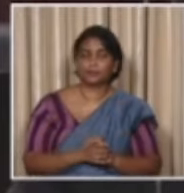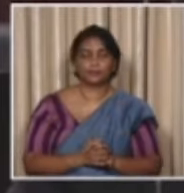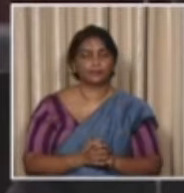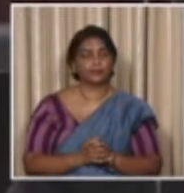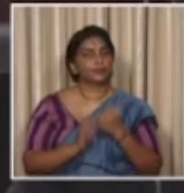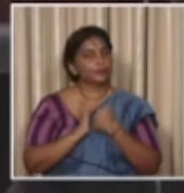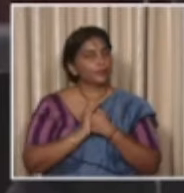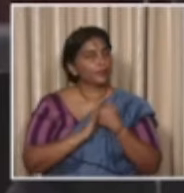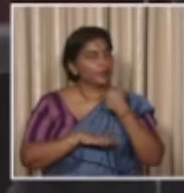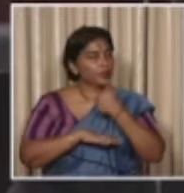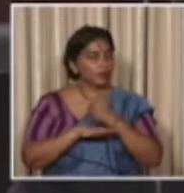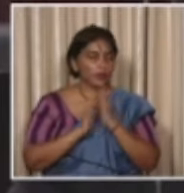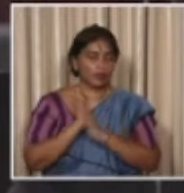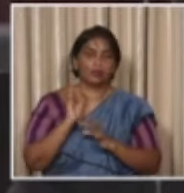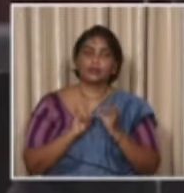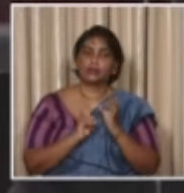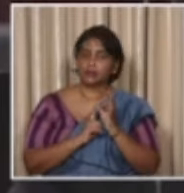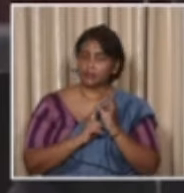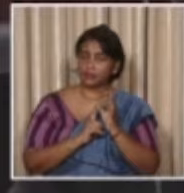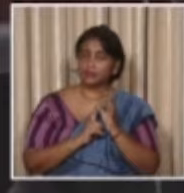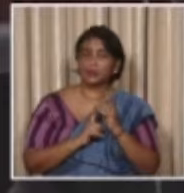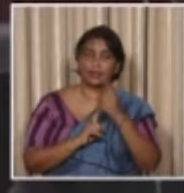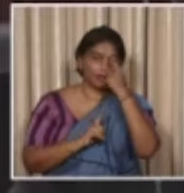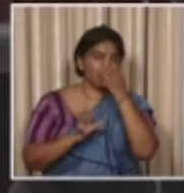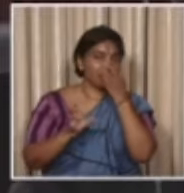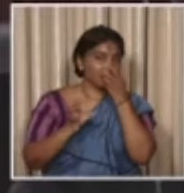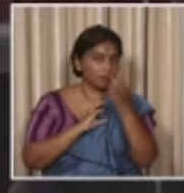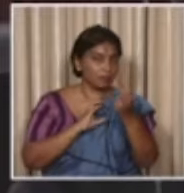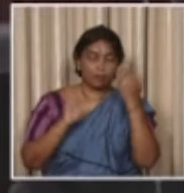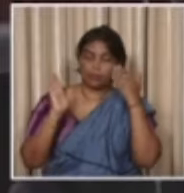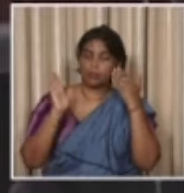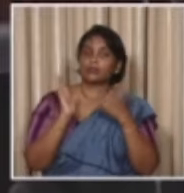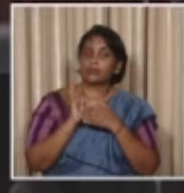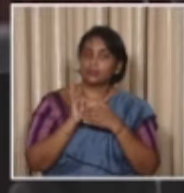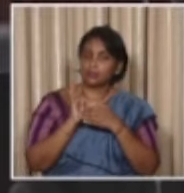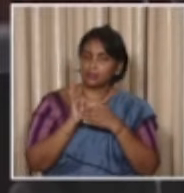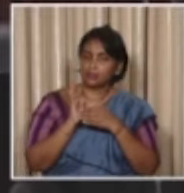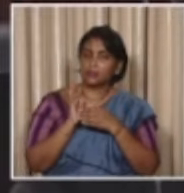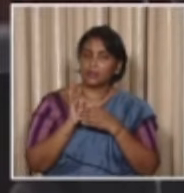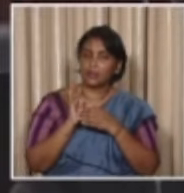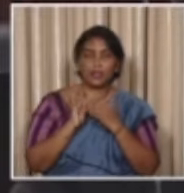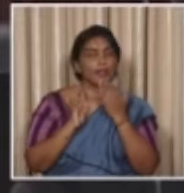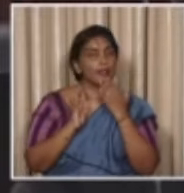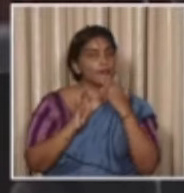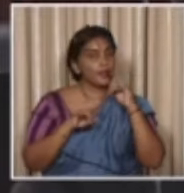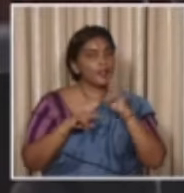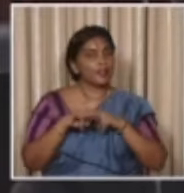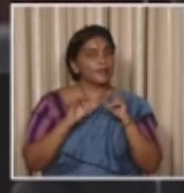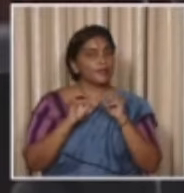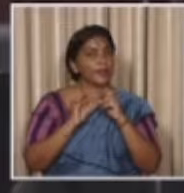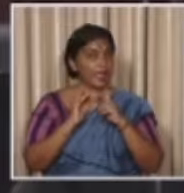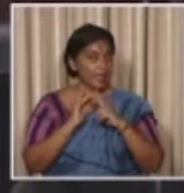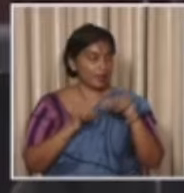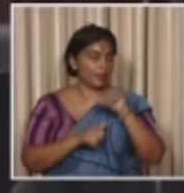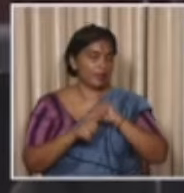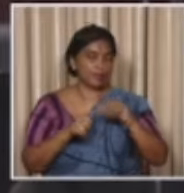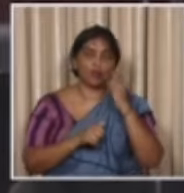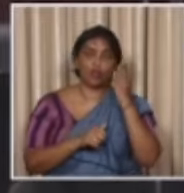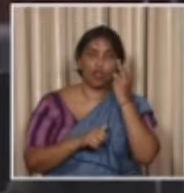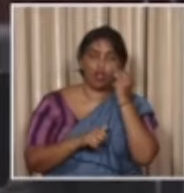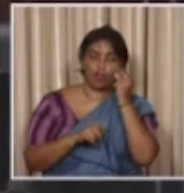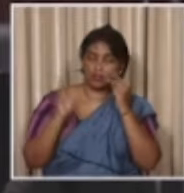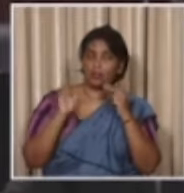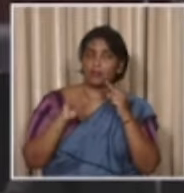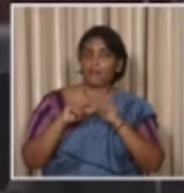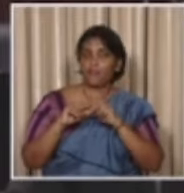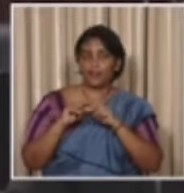ගරු මූලාසනාරූඪ මන්ත්‍රීතුමනි, පාස්කු ප්‍රහාරය පිළිබඳ ඇමරිකාවේ FBI ආයතනය, ඔස්ට්‍රේලියාවේ ෆෙඩරල්